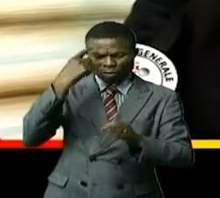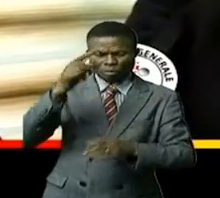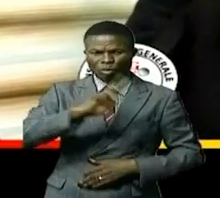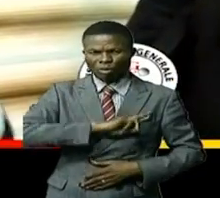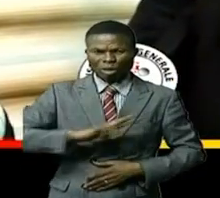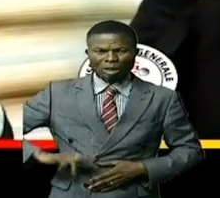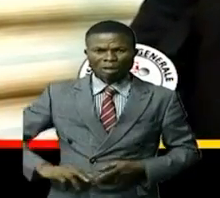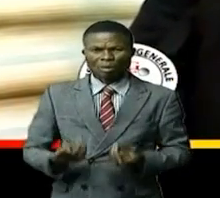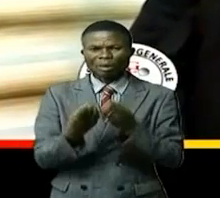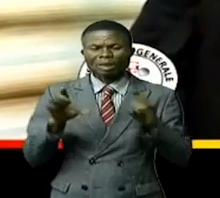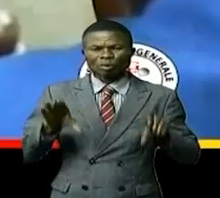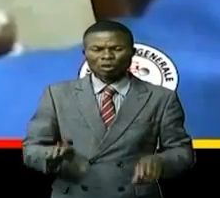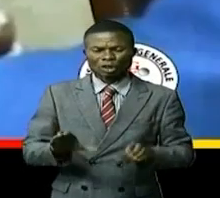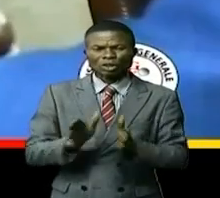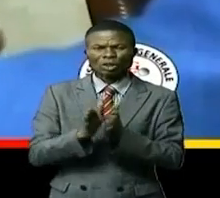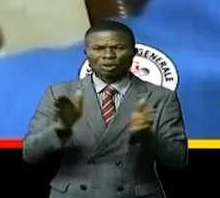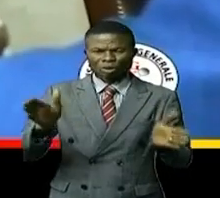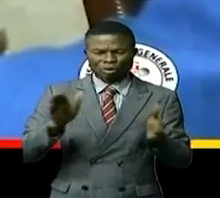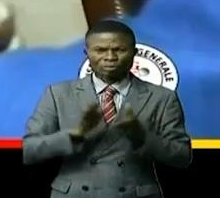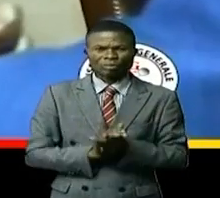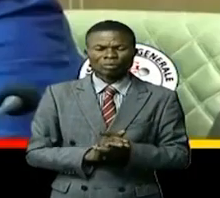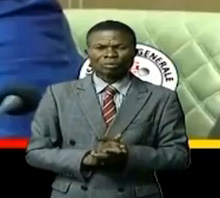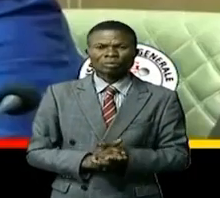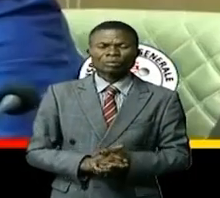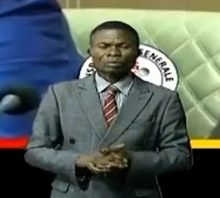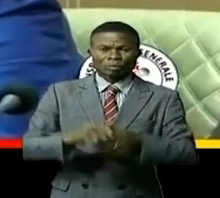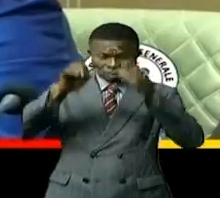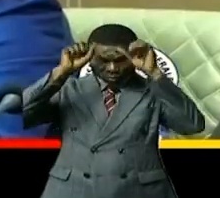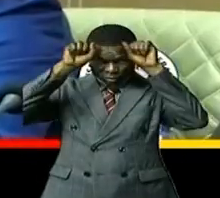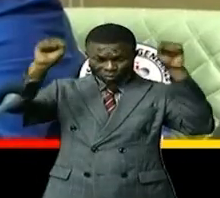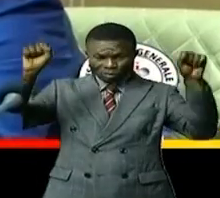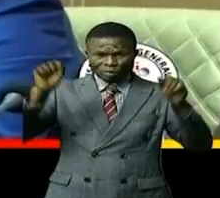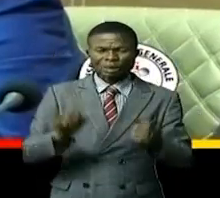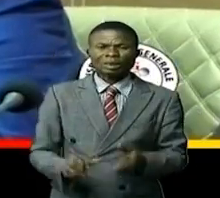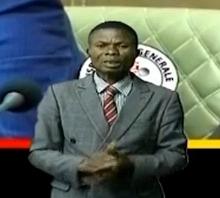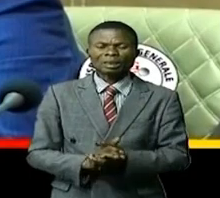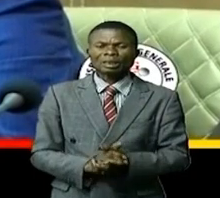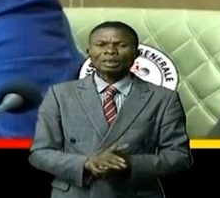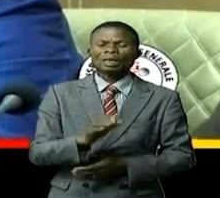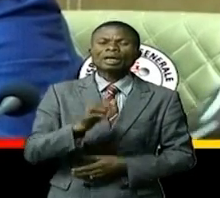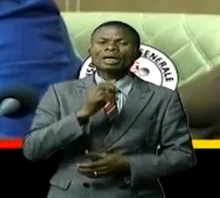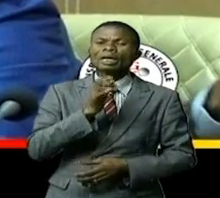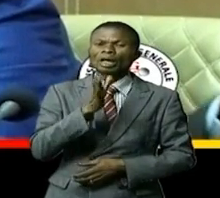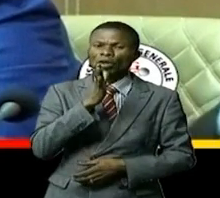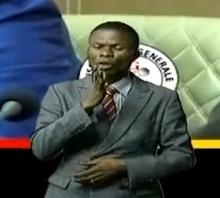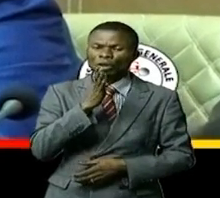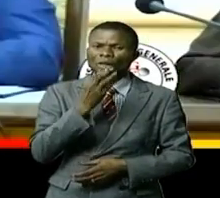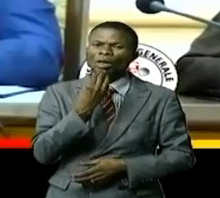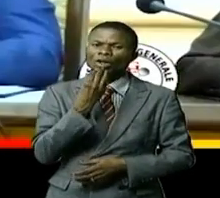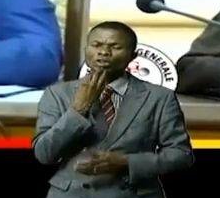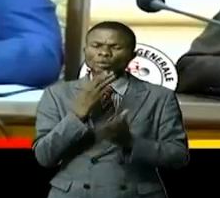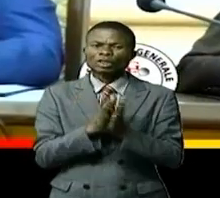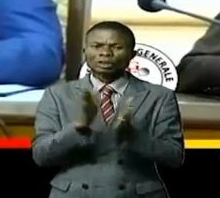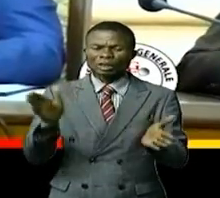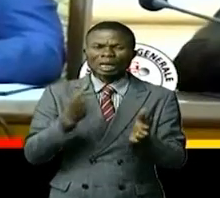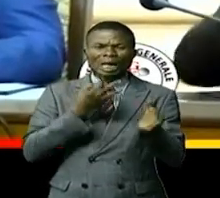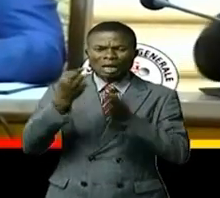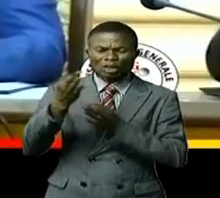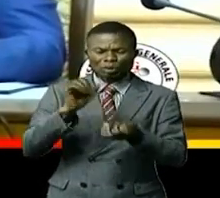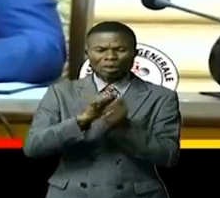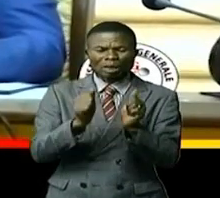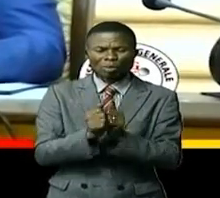République. À son tour, le chef de service adjoint Victor Batoubenga décirconscrit le cadre de cette